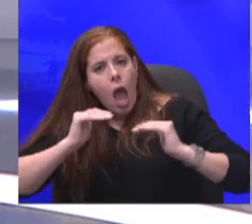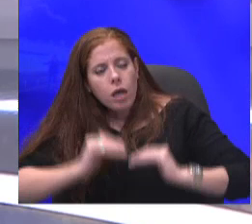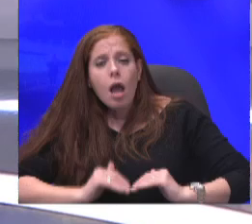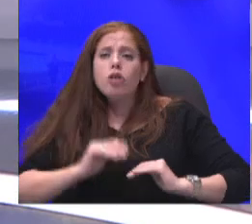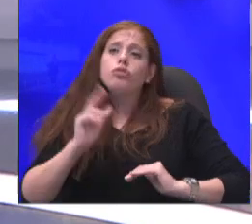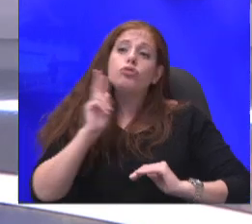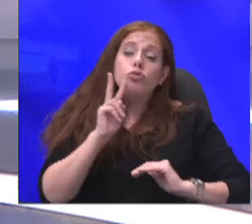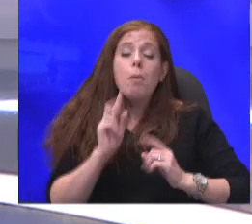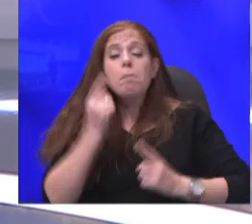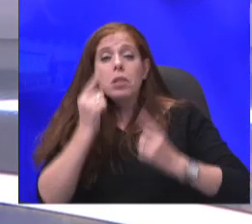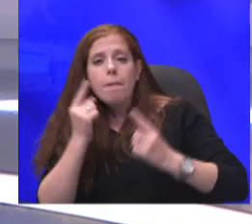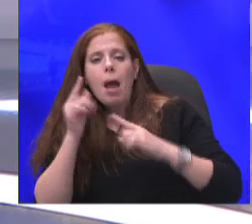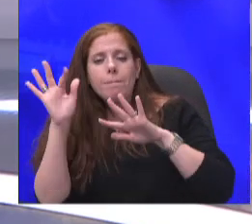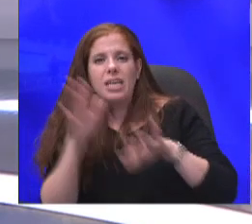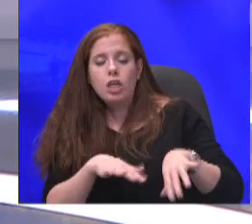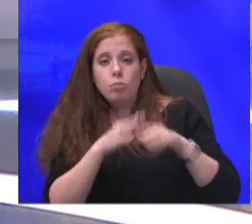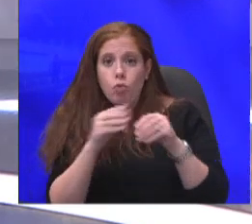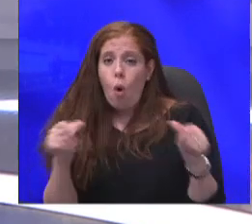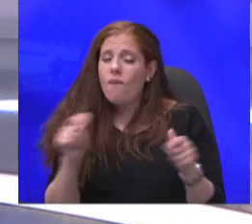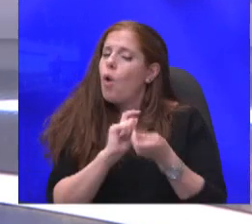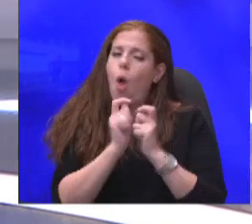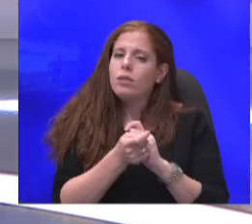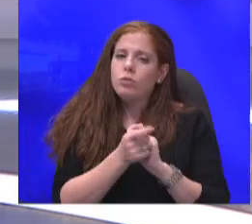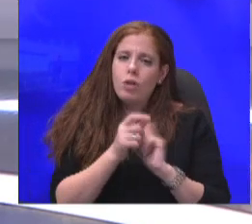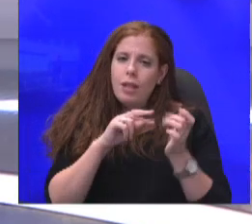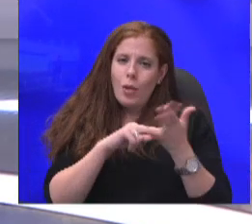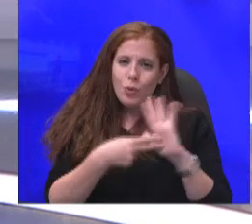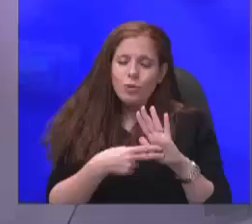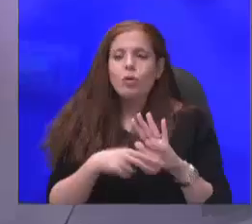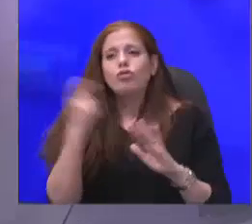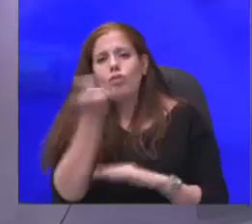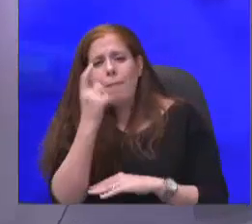מישור חוף. לא הייתי משנה תוכניות, שבת, ראשון, שני, רק לצאת וליהנות ממה שירד היום.